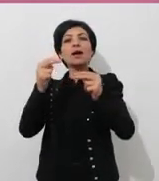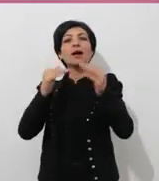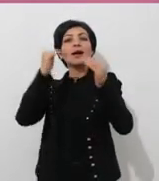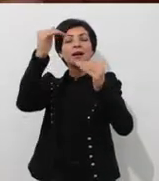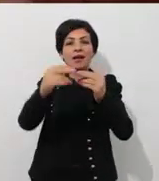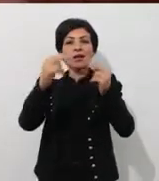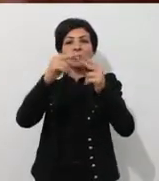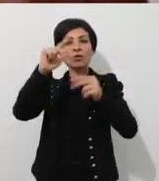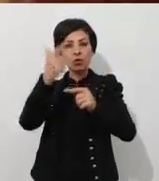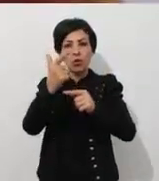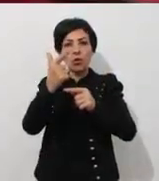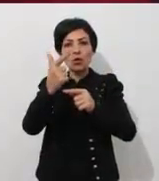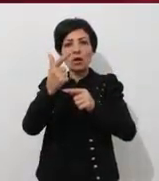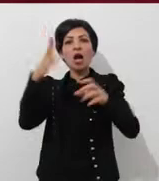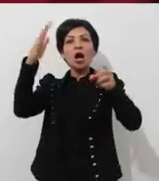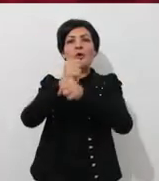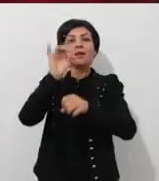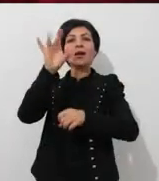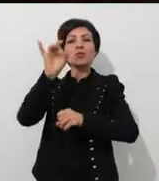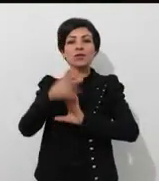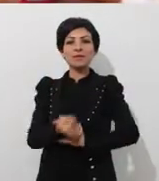ما عنديش مفاتيح. هي خلي أنا نحل لك.